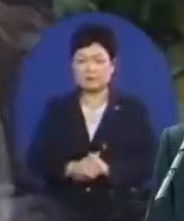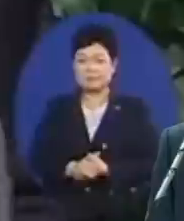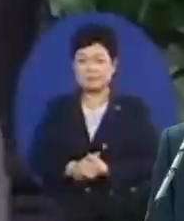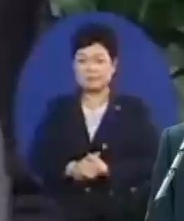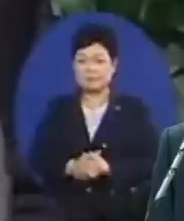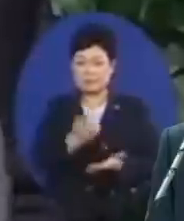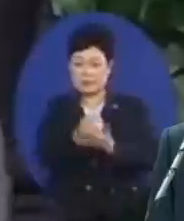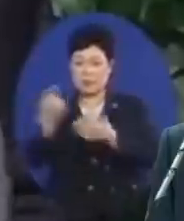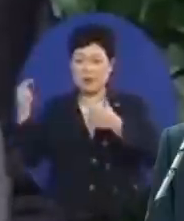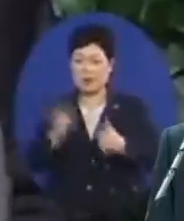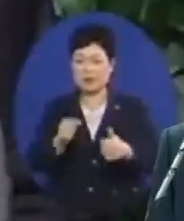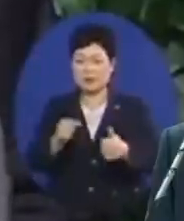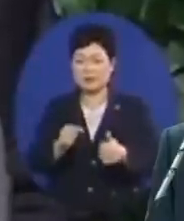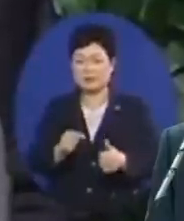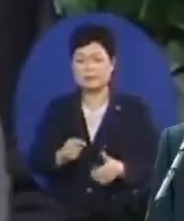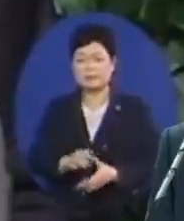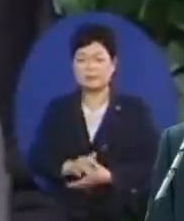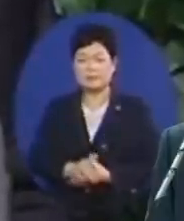나오라.